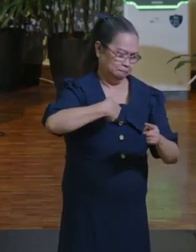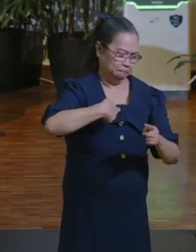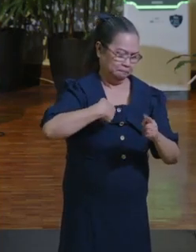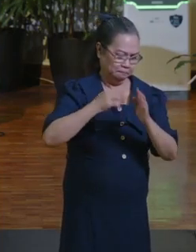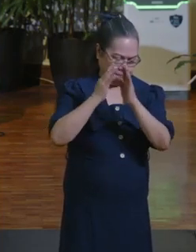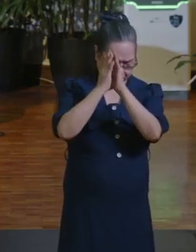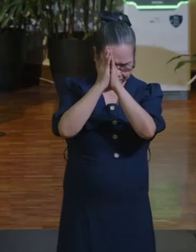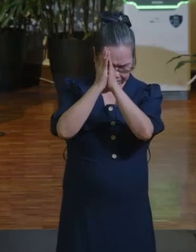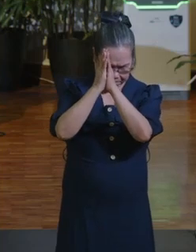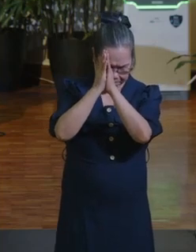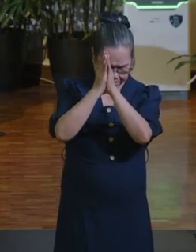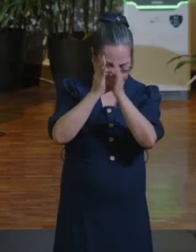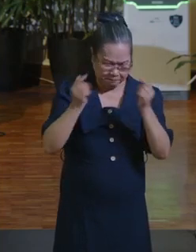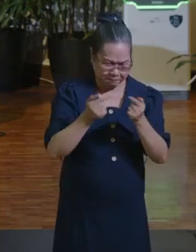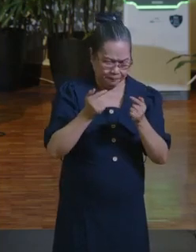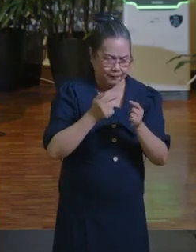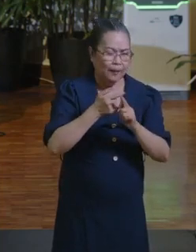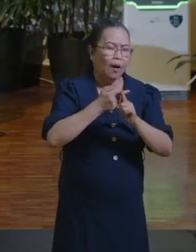nagpray ng sinner's prayer